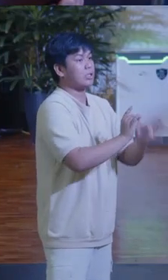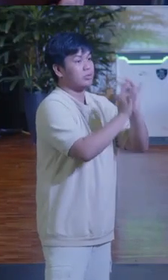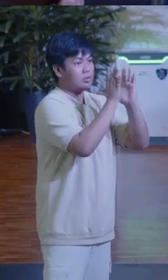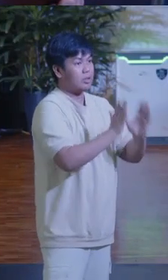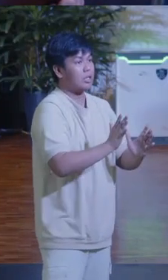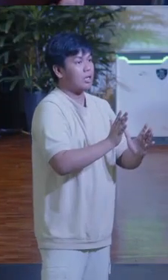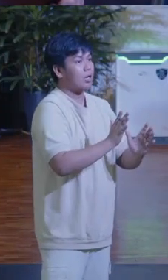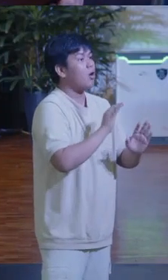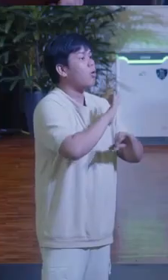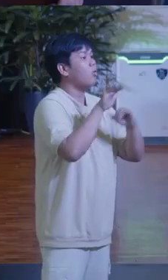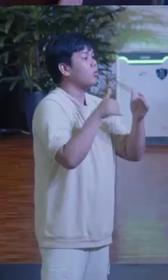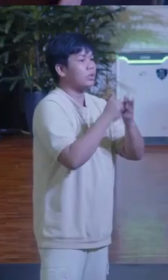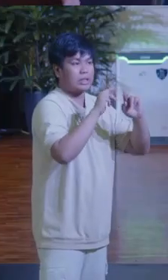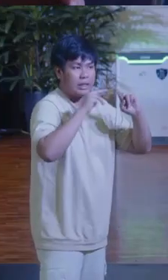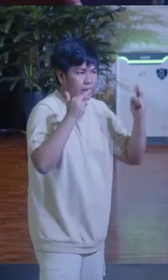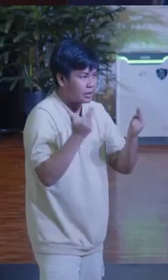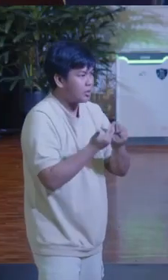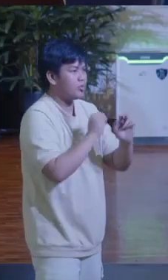tinitignan po kayong lahat.